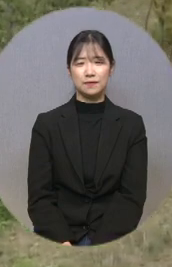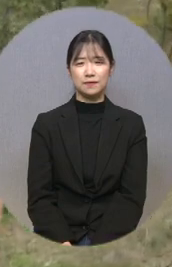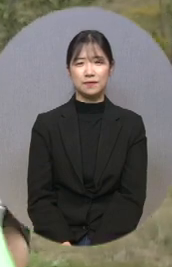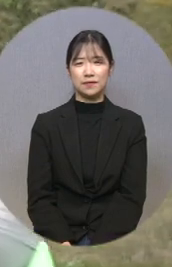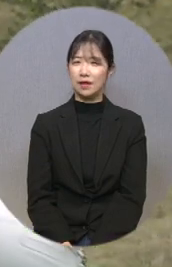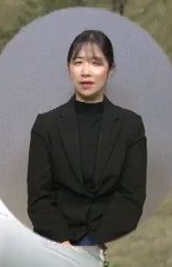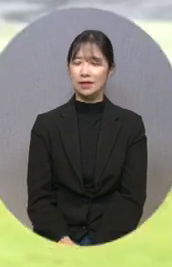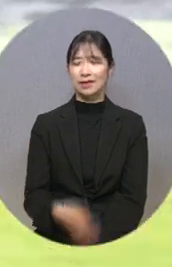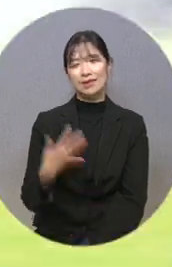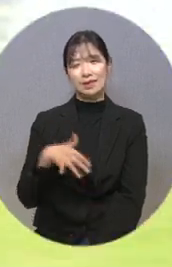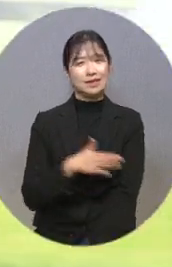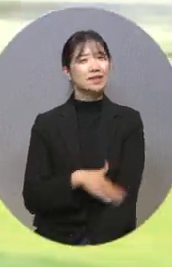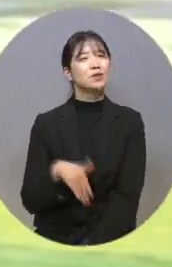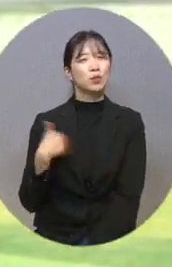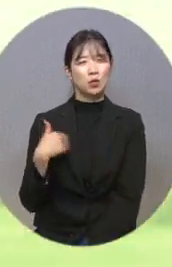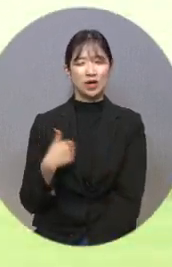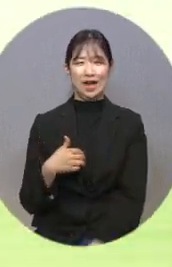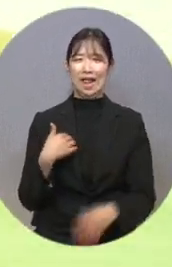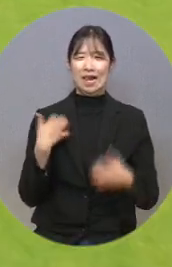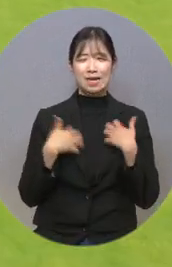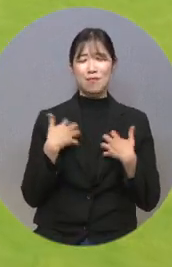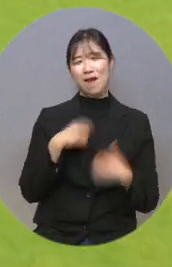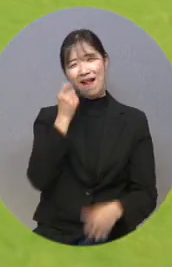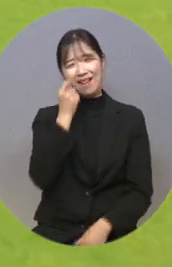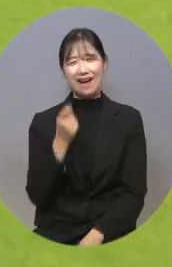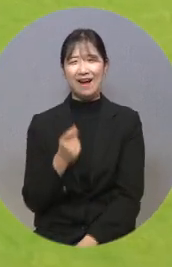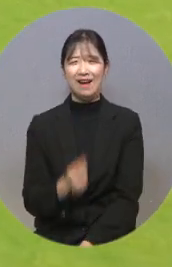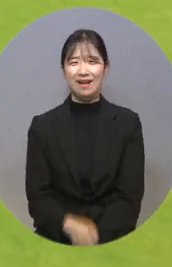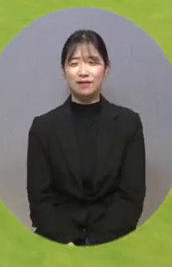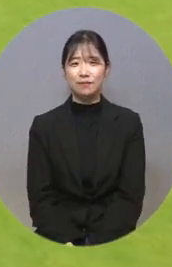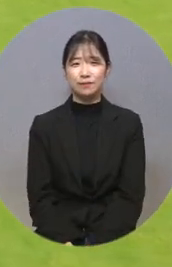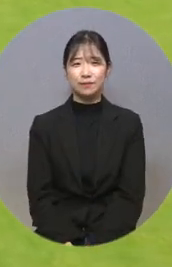이렇게 급하면 안 되는데. 언니, 저 퍼터 좀 주세요.